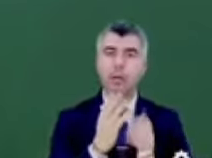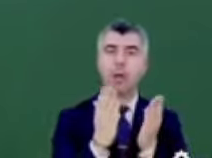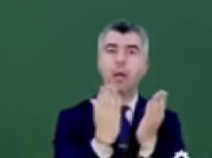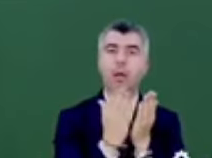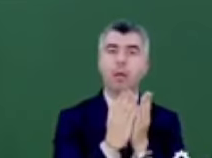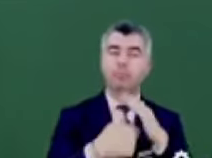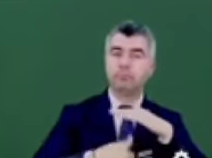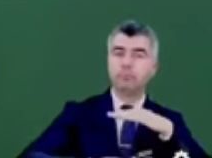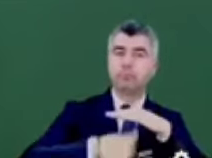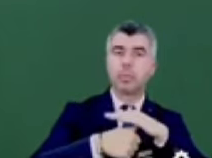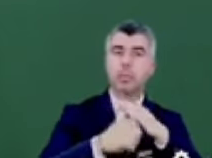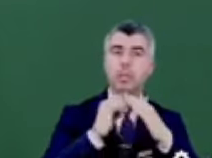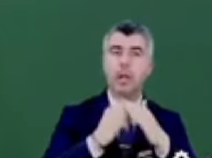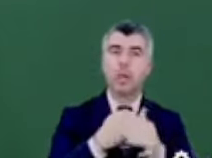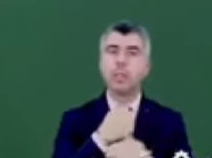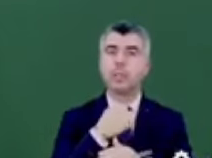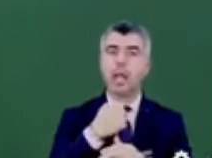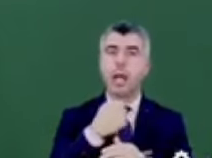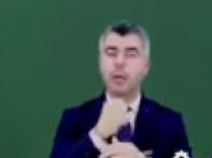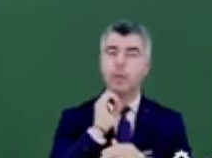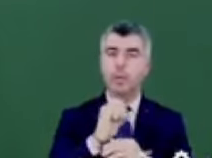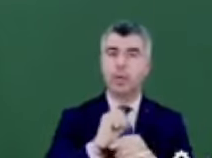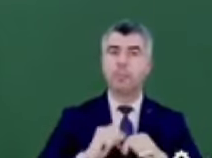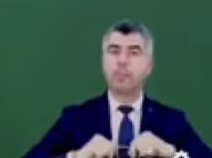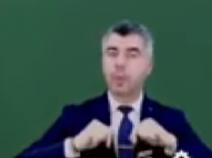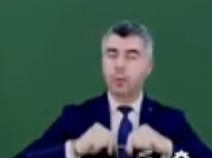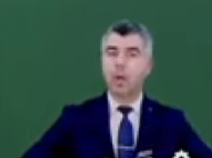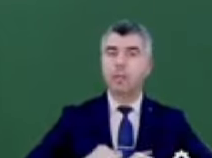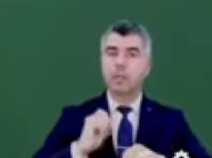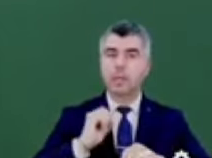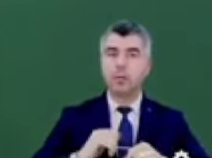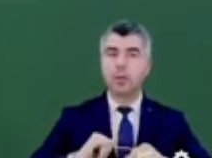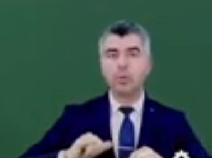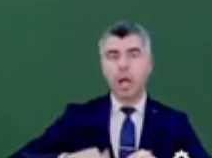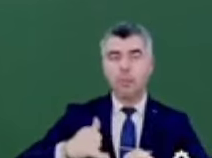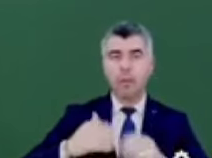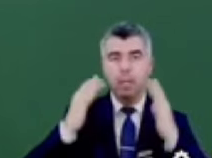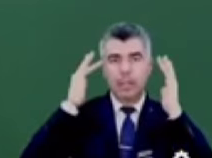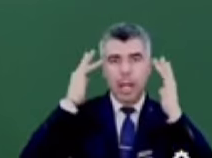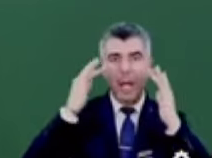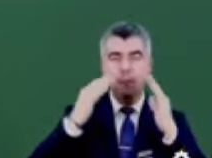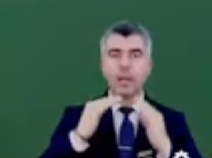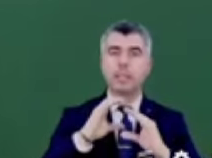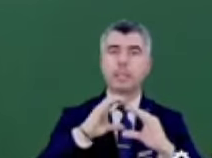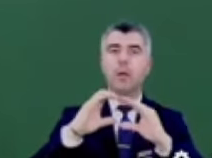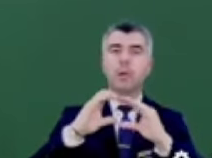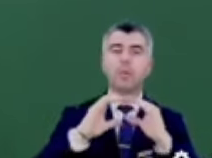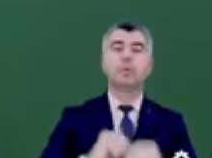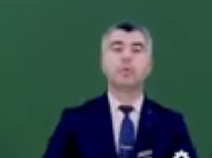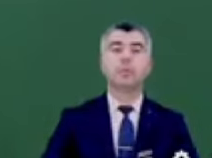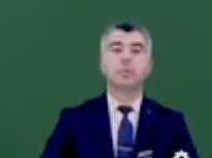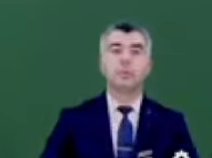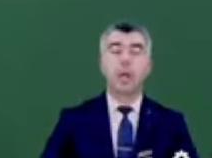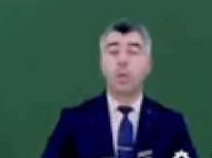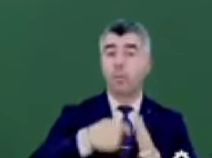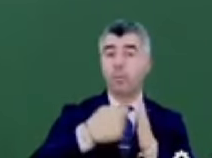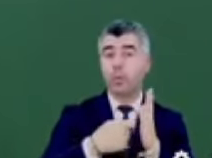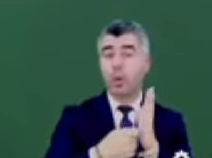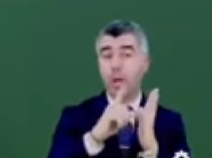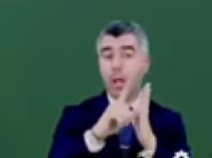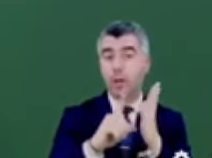للاعلام والاتصال قدمه السيد محمد المهدي بن سعيد وزير الشباب والثقافه والتواصل وياتي هذا المشروع